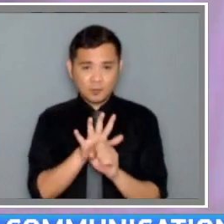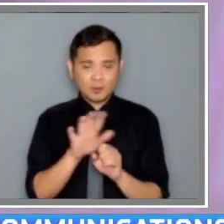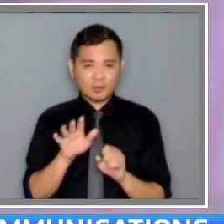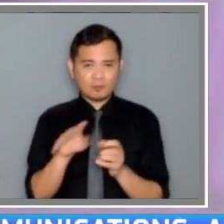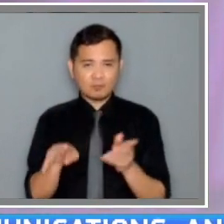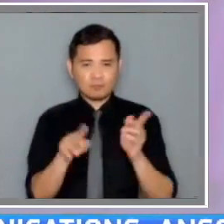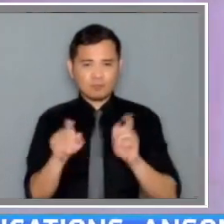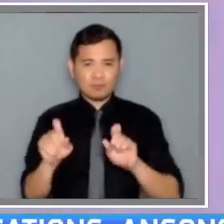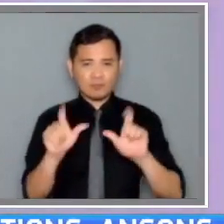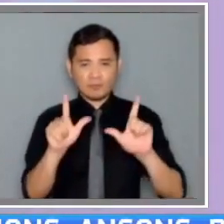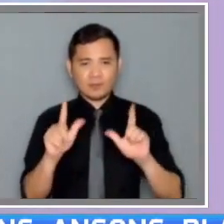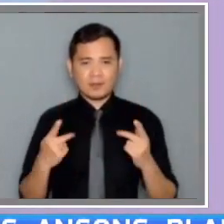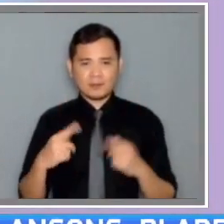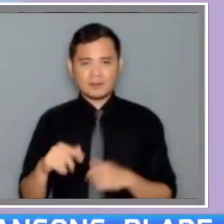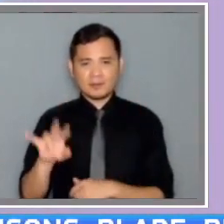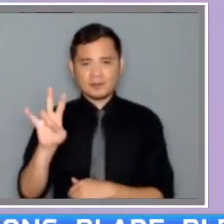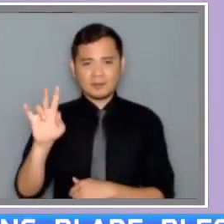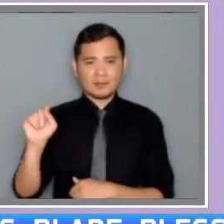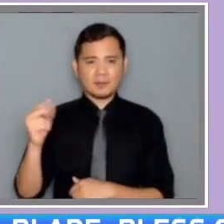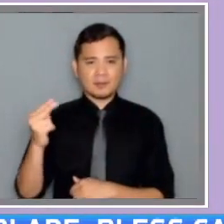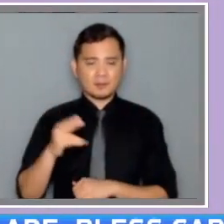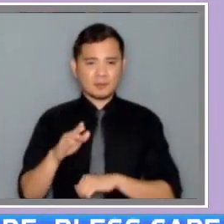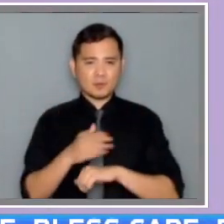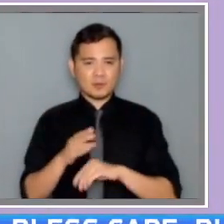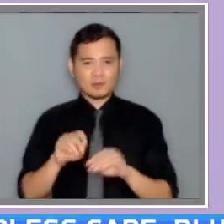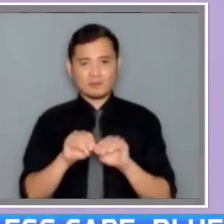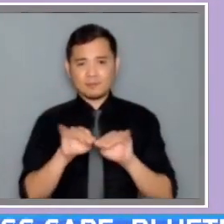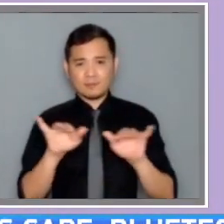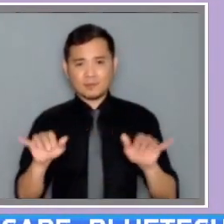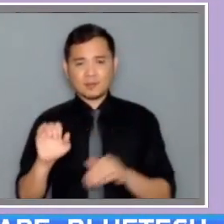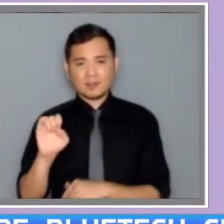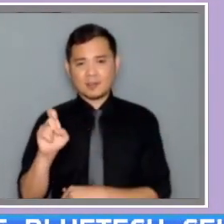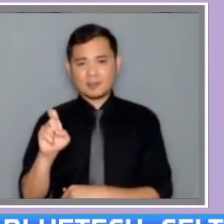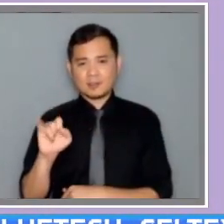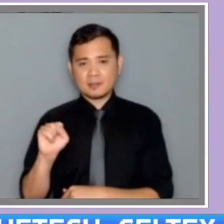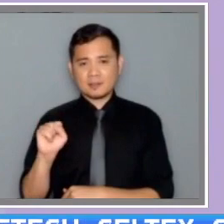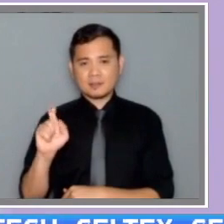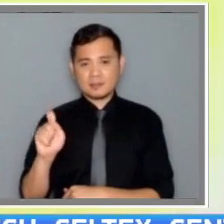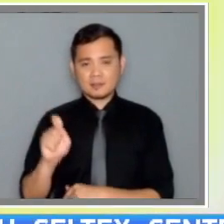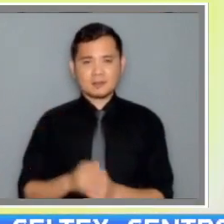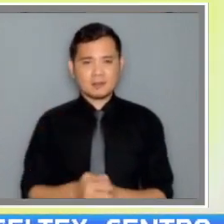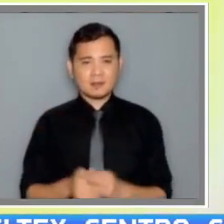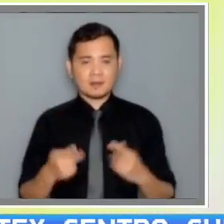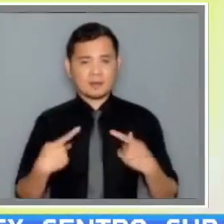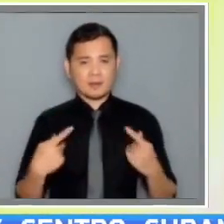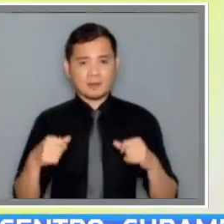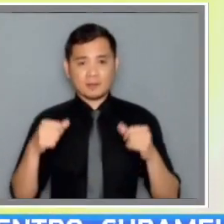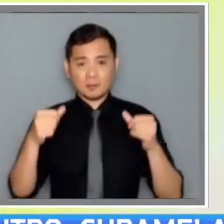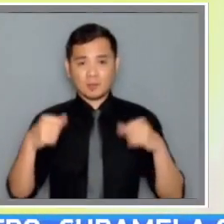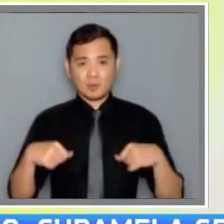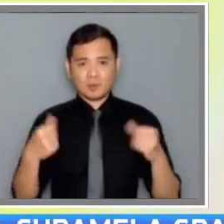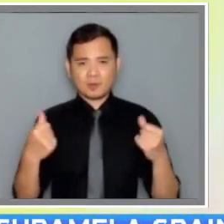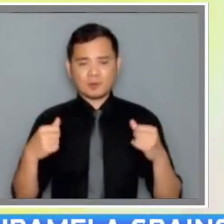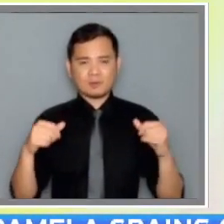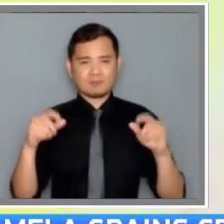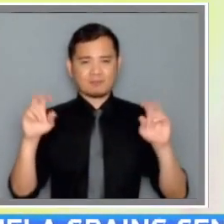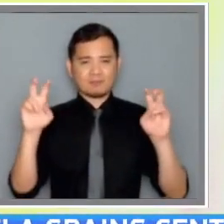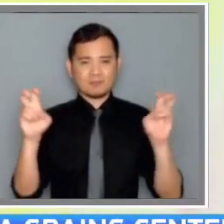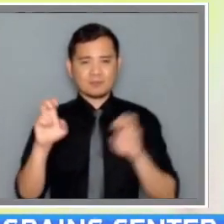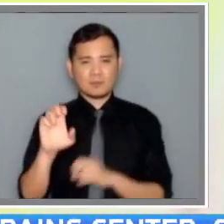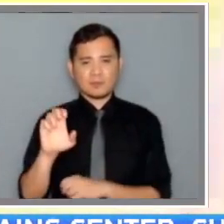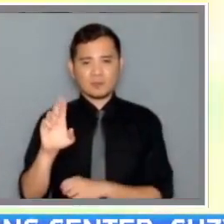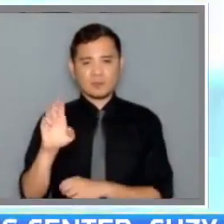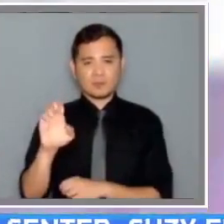album nila na Exist. Ang una niyang post, ang title track ng kanilang album na Cream Soda. Kasama riyan ang picture niya in a